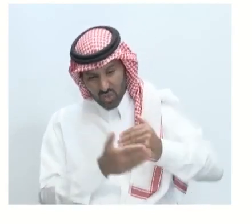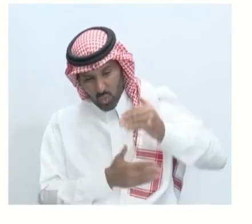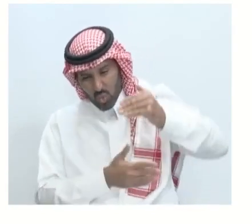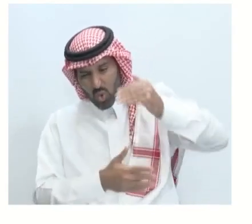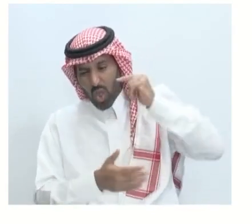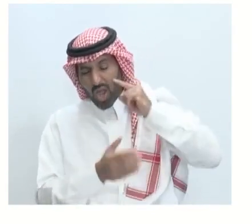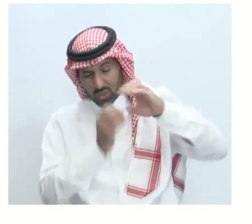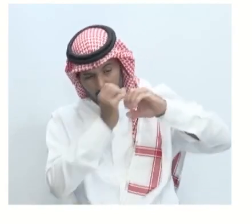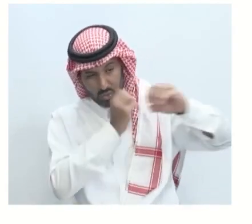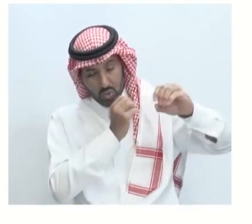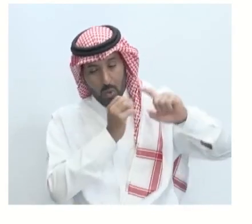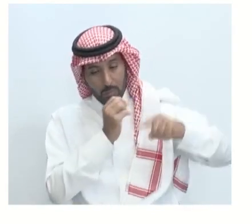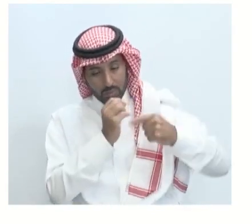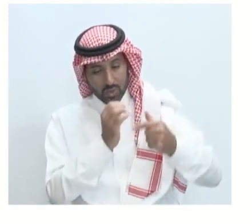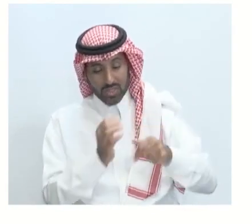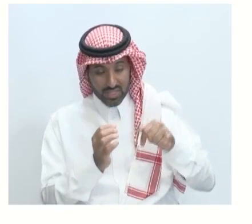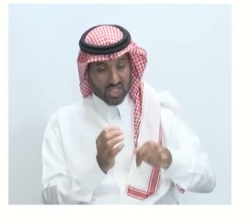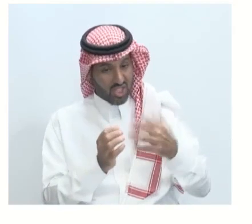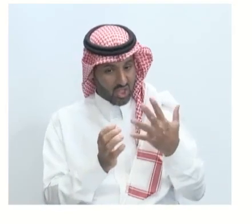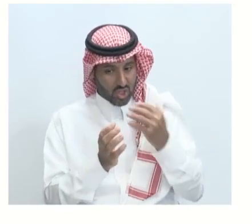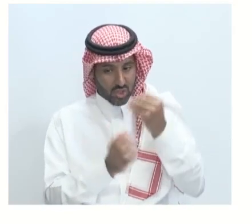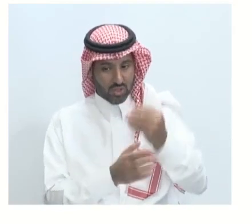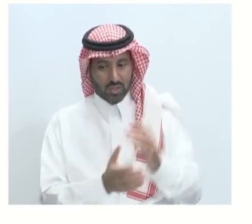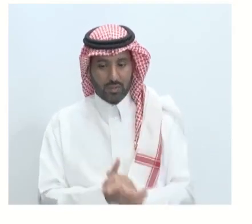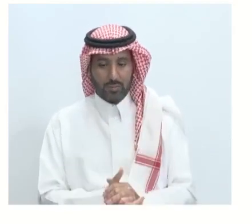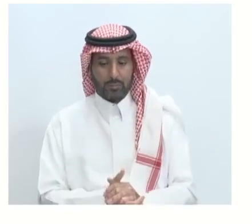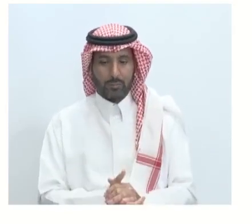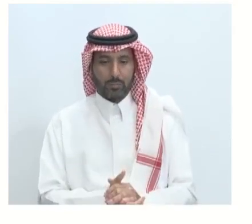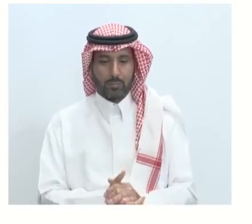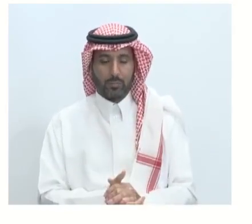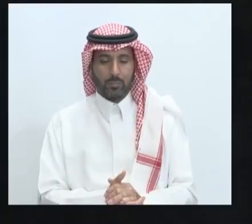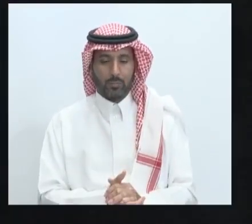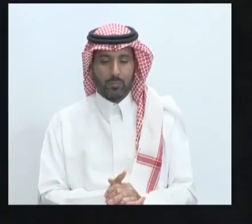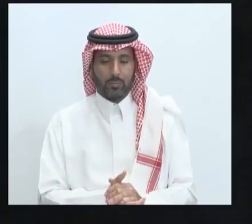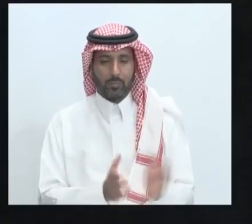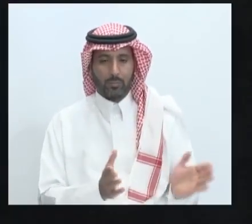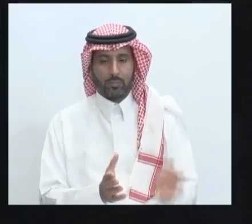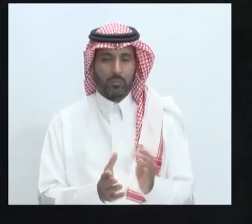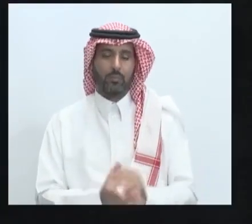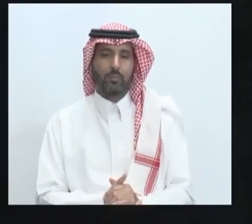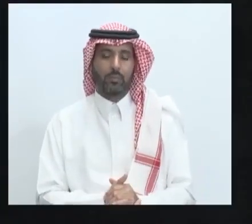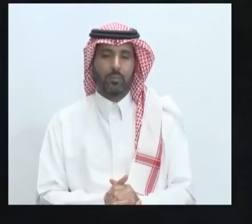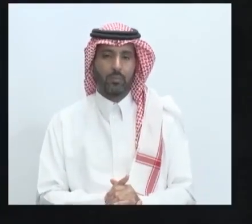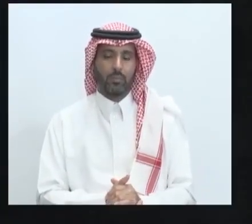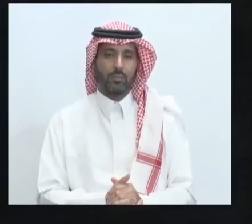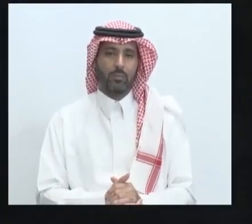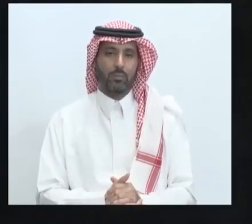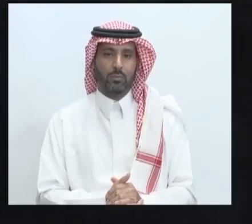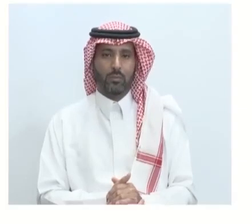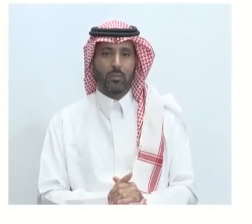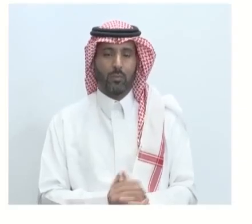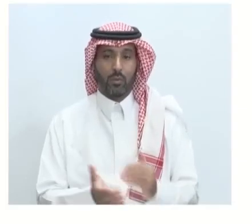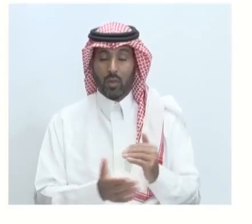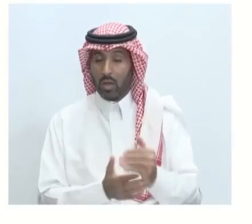الايام جيلا جديدا من التلسكوبات ايضا عزيزي الطالب عزيزتي الطالبه